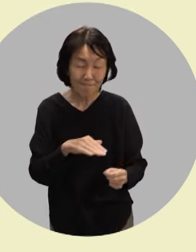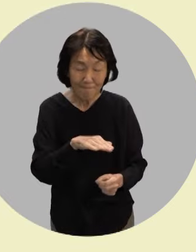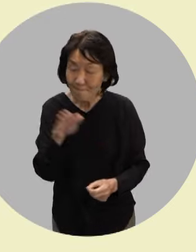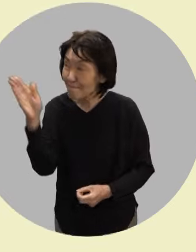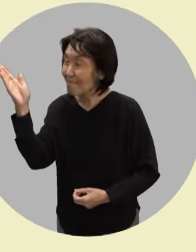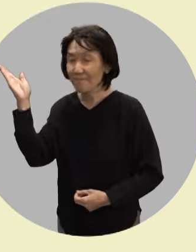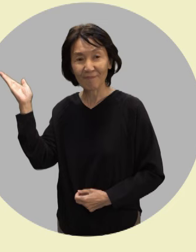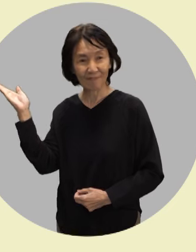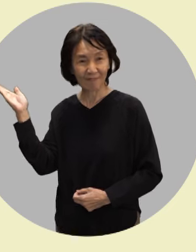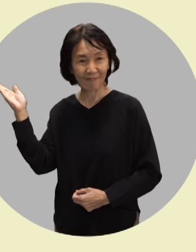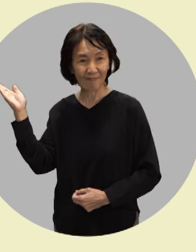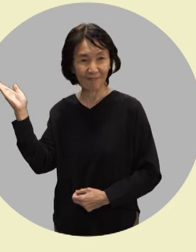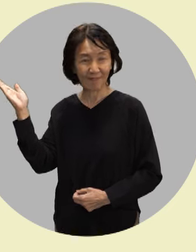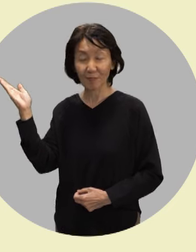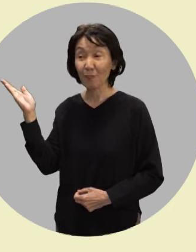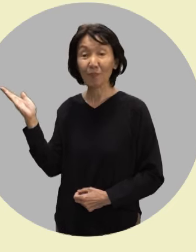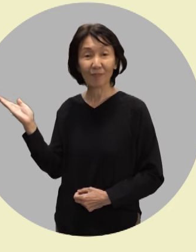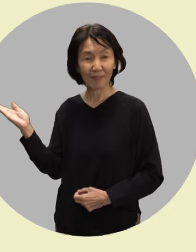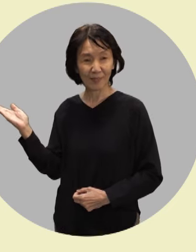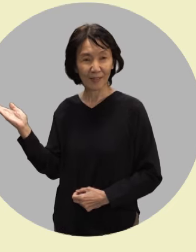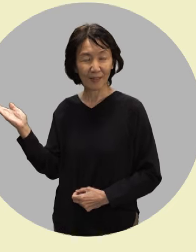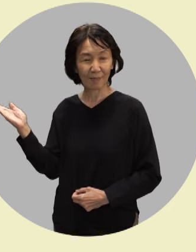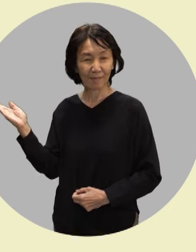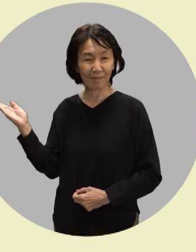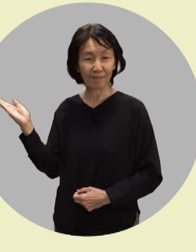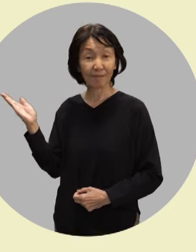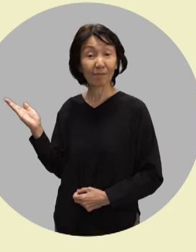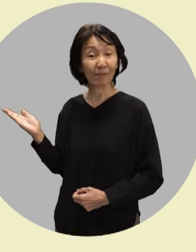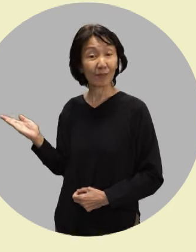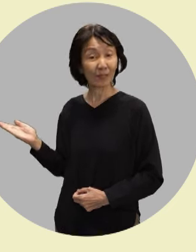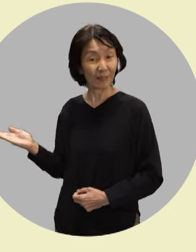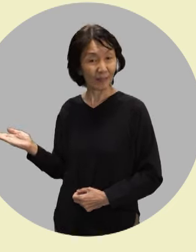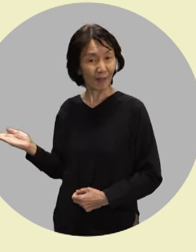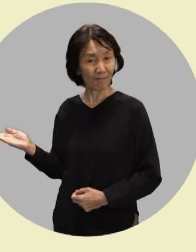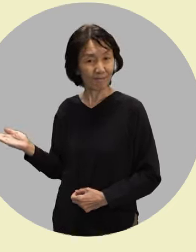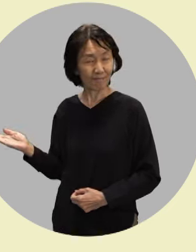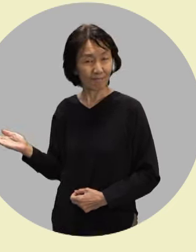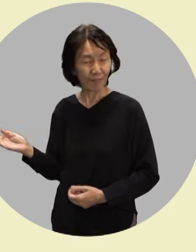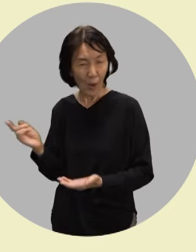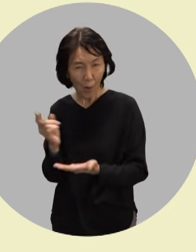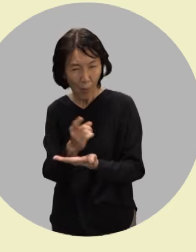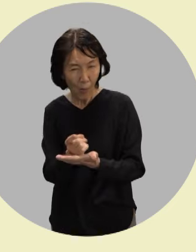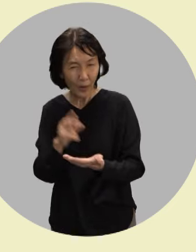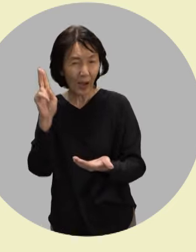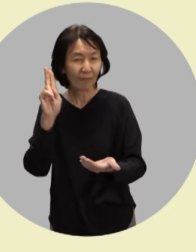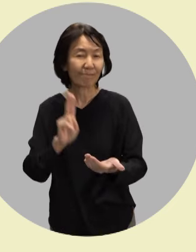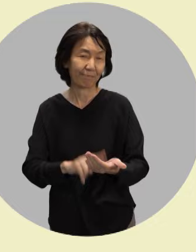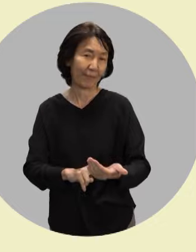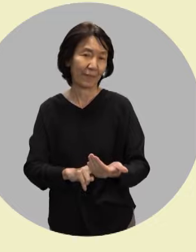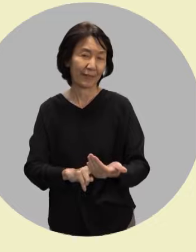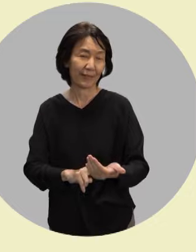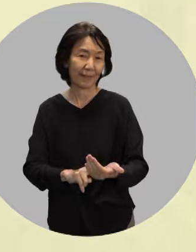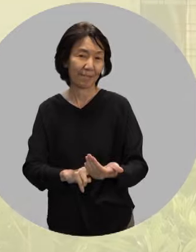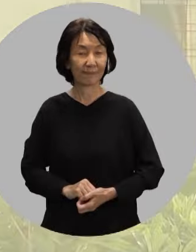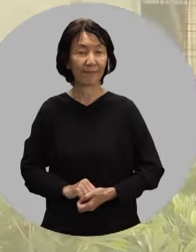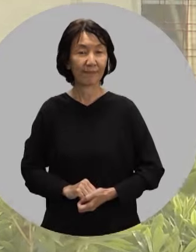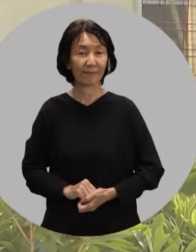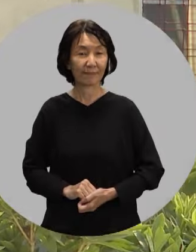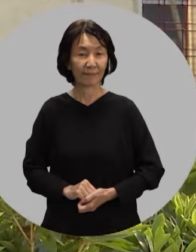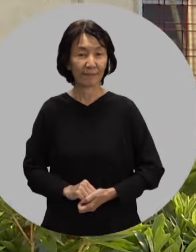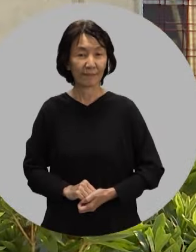園、特徴ある公園、コミュニティの広場となる公園という整備方針が決まりました。